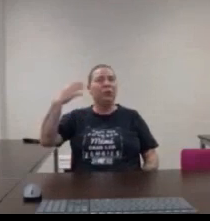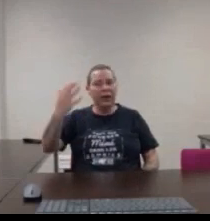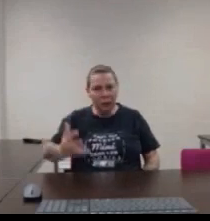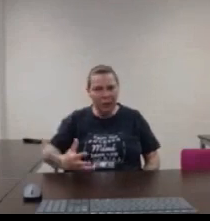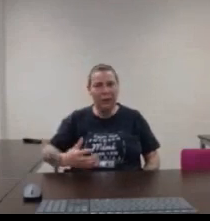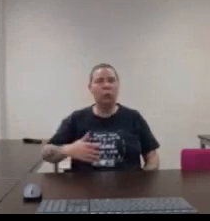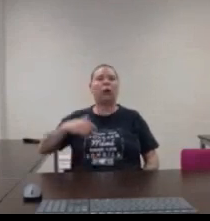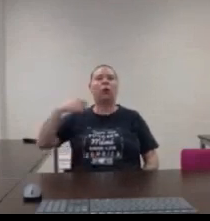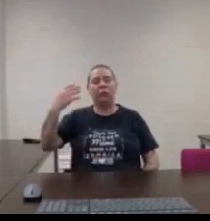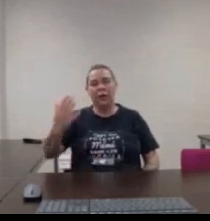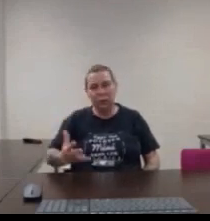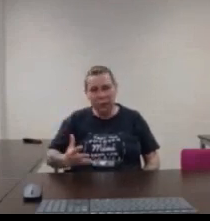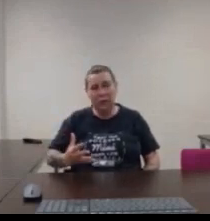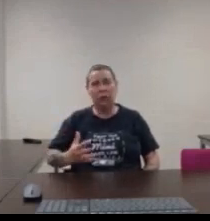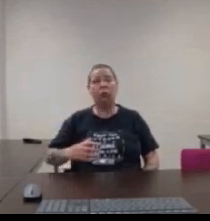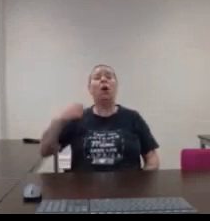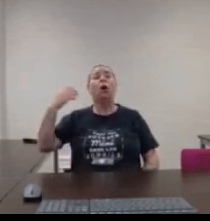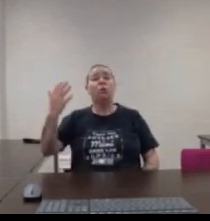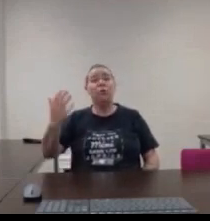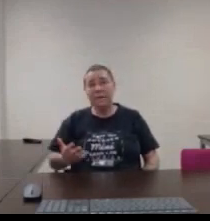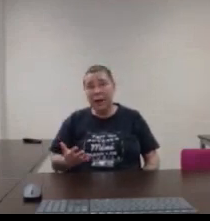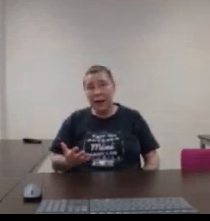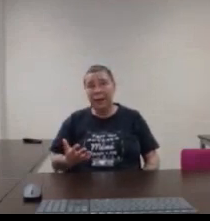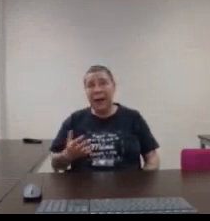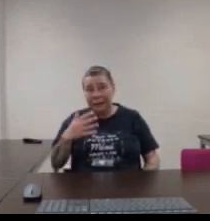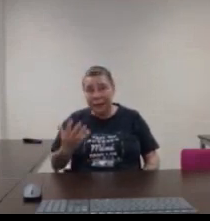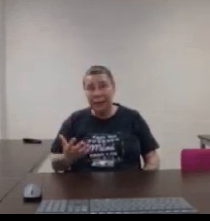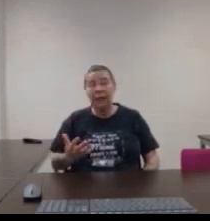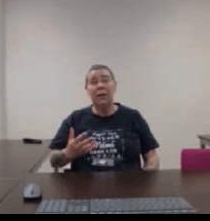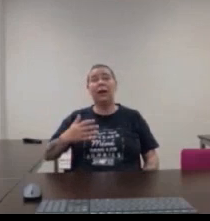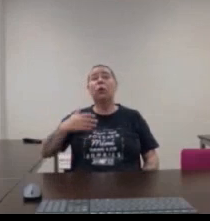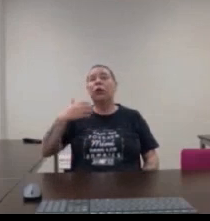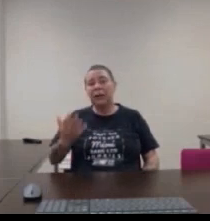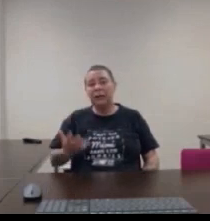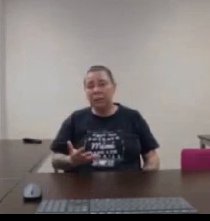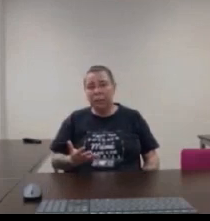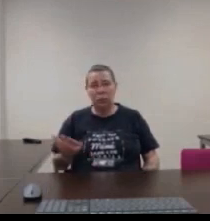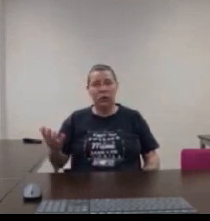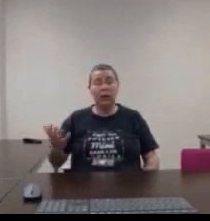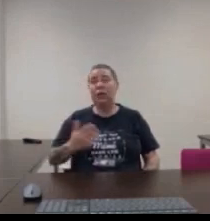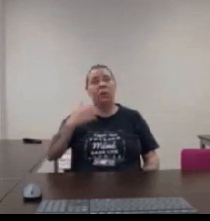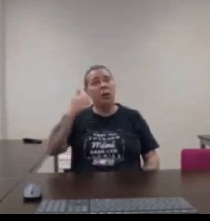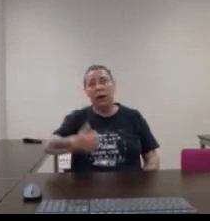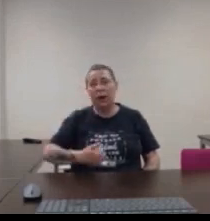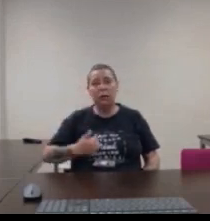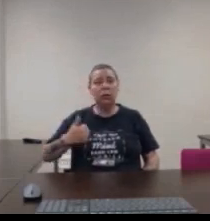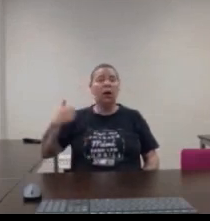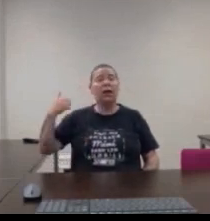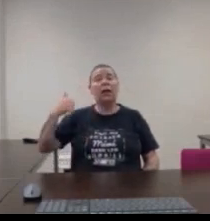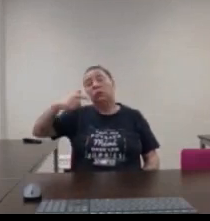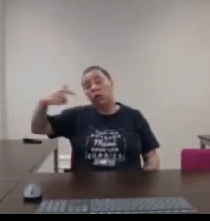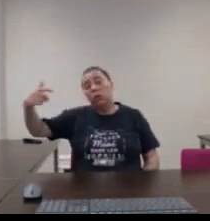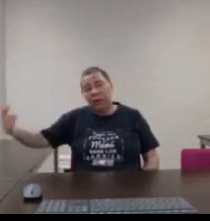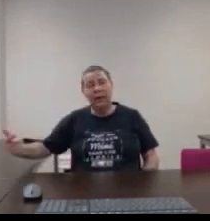encore, plus il est sollicité longtemps, plus il est sollicité souvent, plus il va être altéré, et on en arrive à des pathologies de type